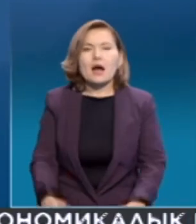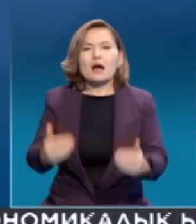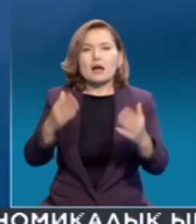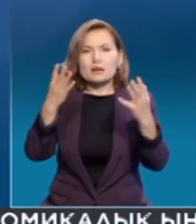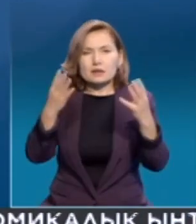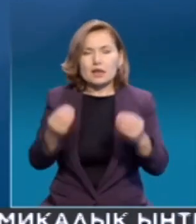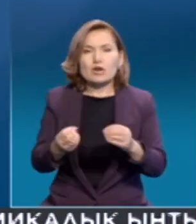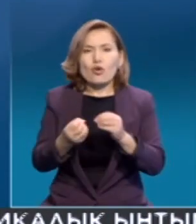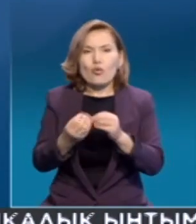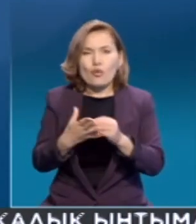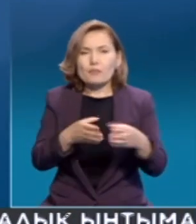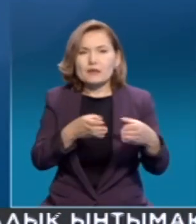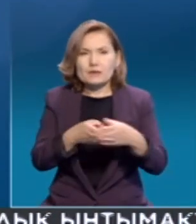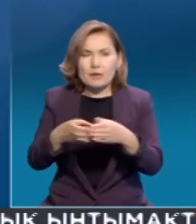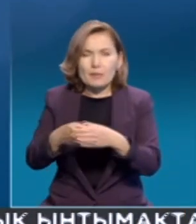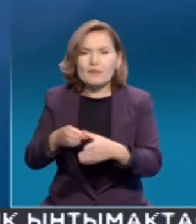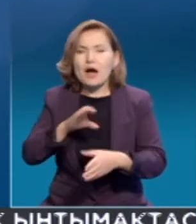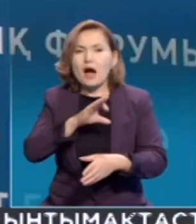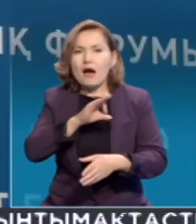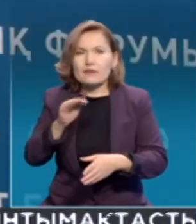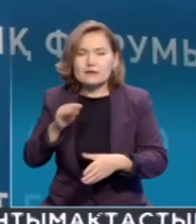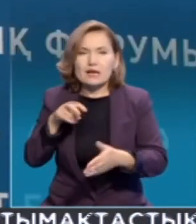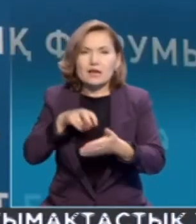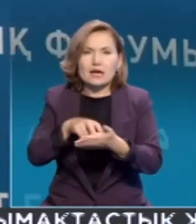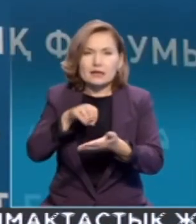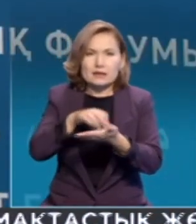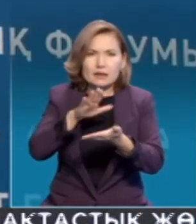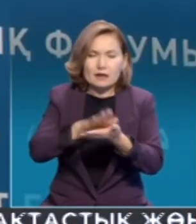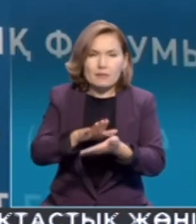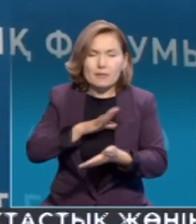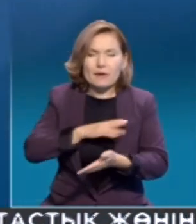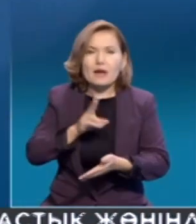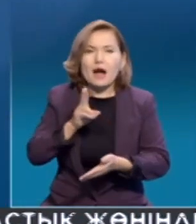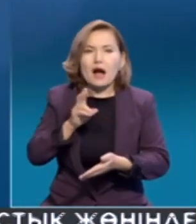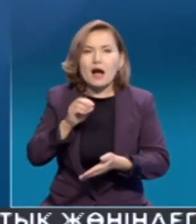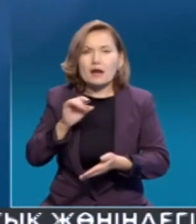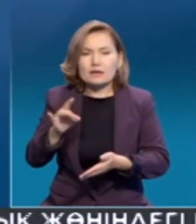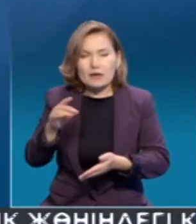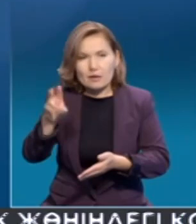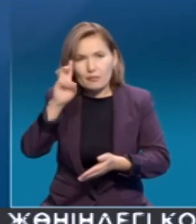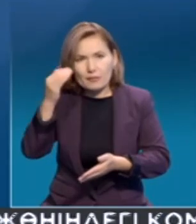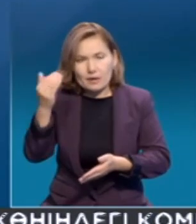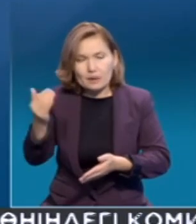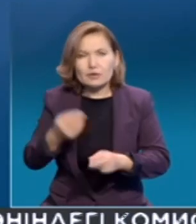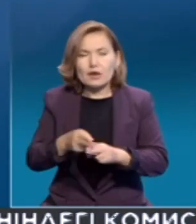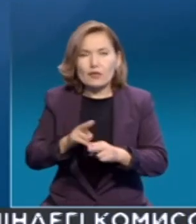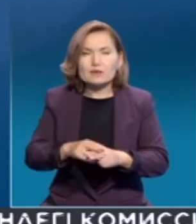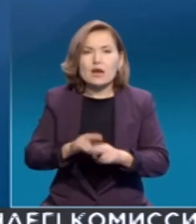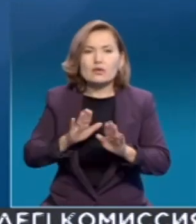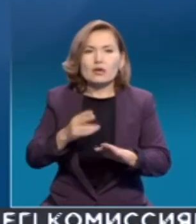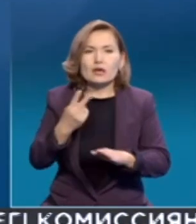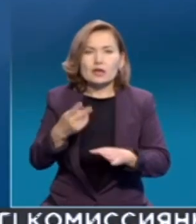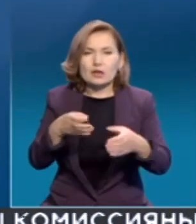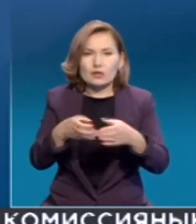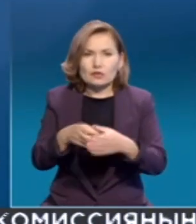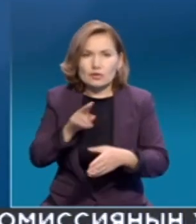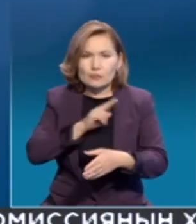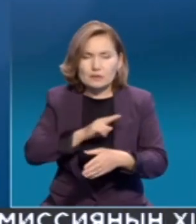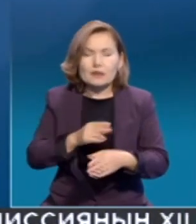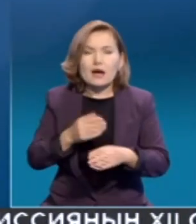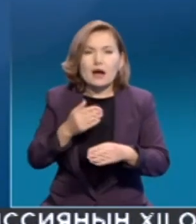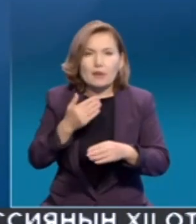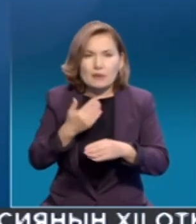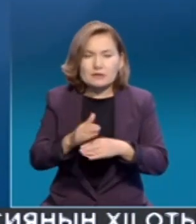15 компания Қазақстанда ресми түрде тіркелген Қатар компанияларының арасында. Олардың екеуі ғана қазір жұмыс істеп жатыр, бірақ енді